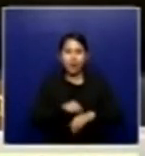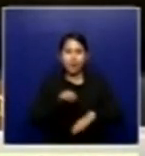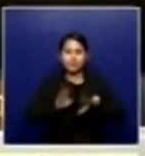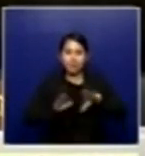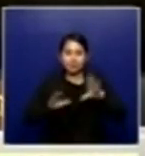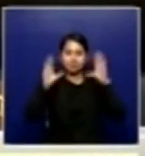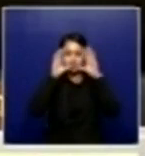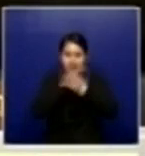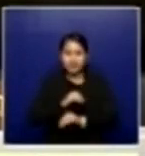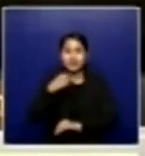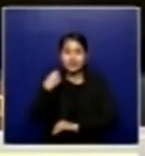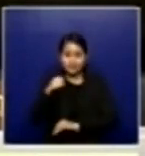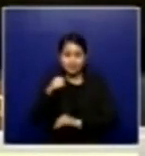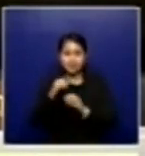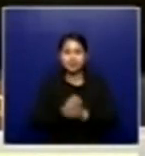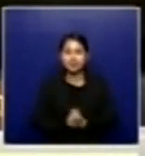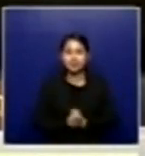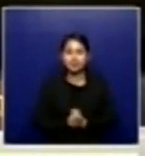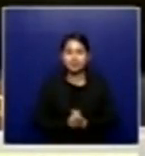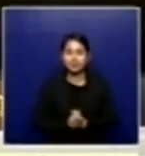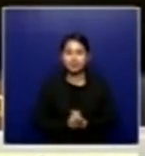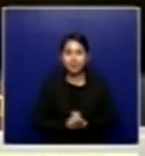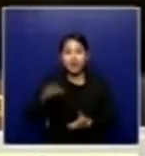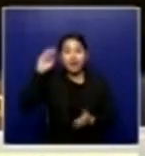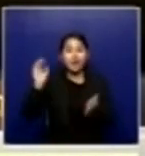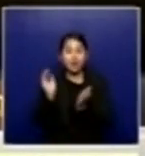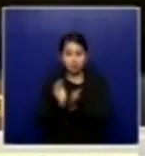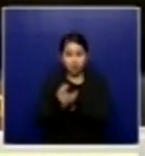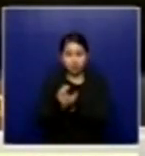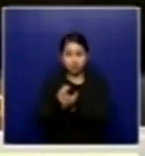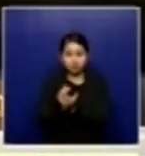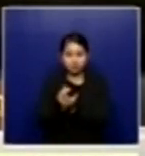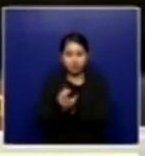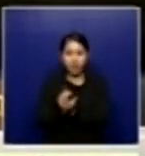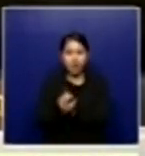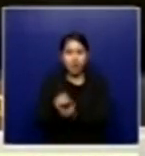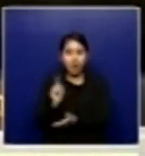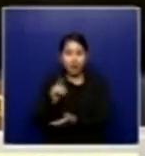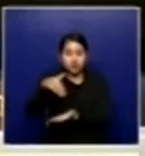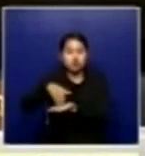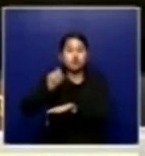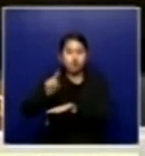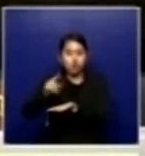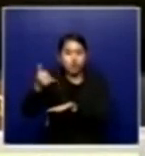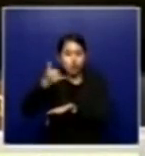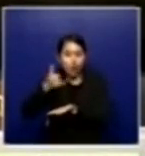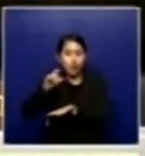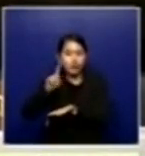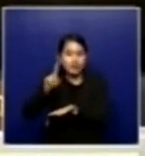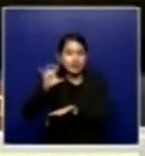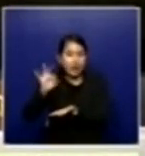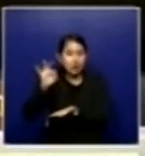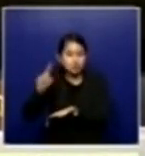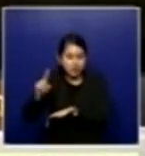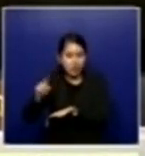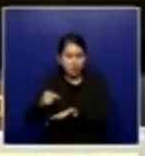ทุ่มทางทุ่งมหาเมฆได้รับแจ้งเหตุนะครับจาก191นะครับว่ามีเหตุผู้ใช้อาวุธปืนยิ